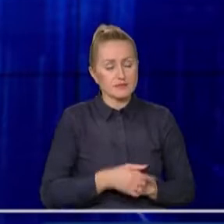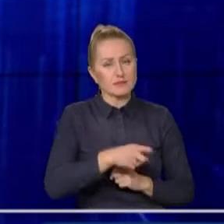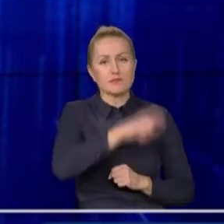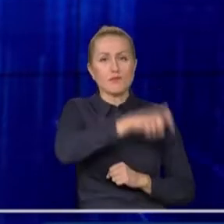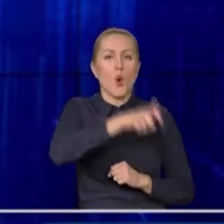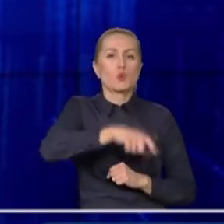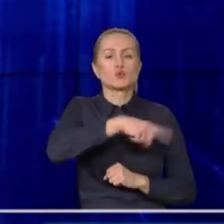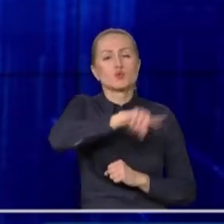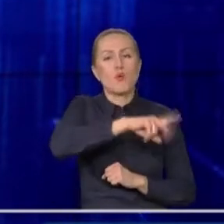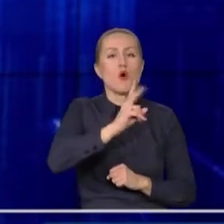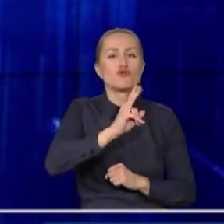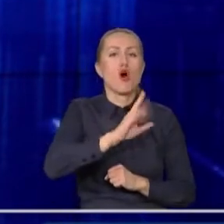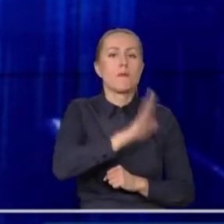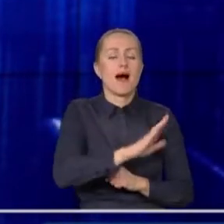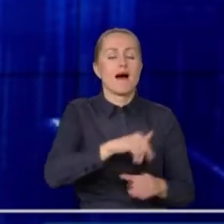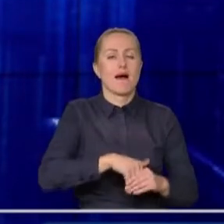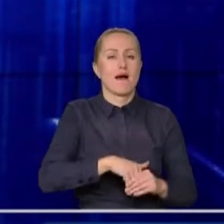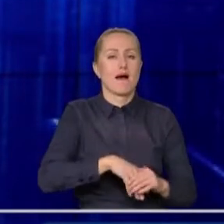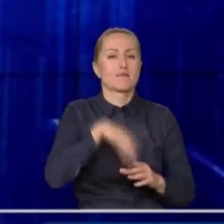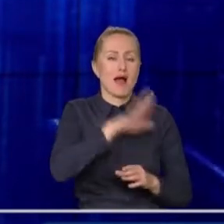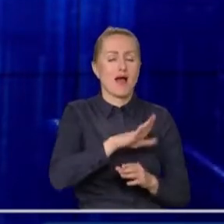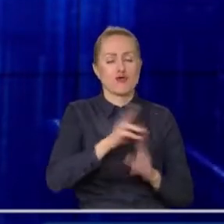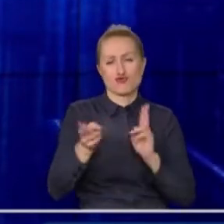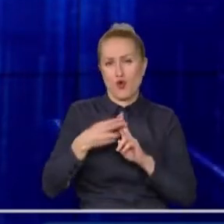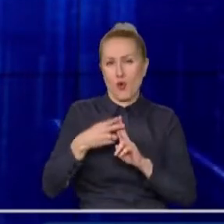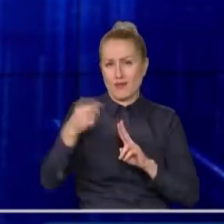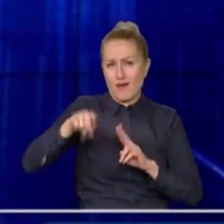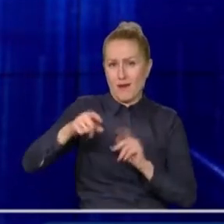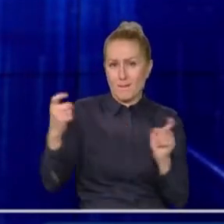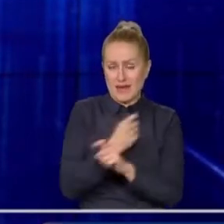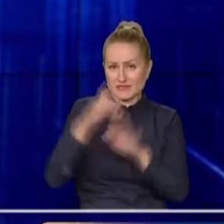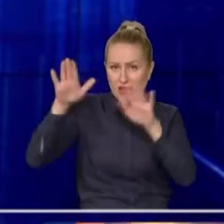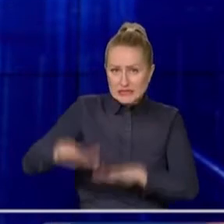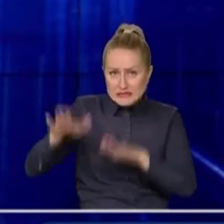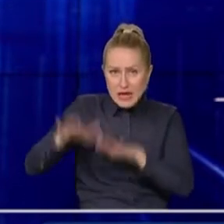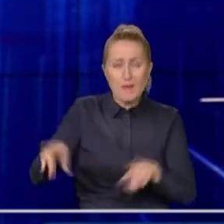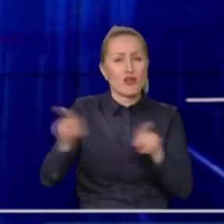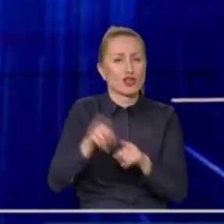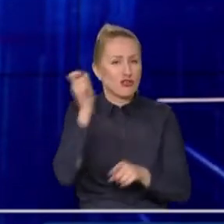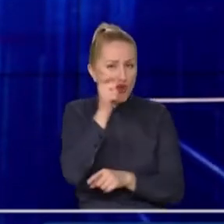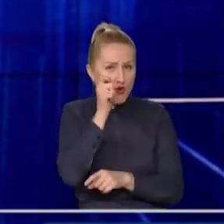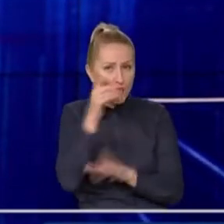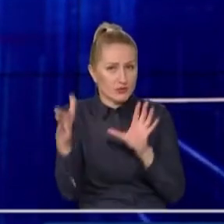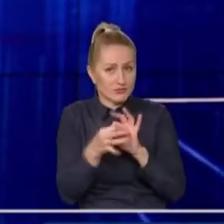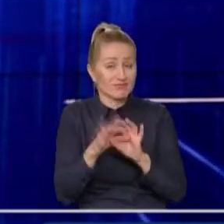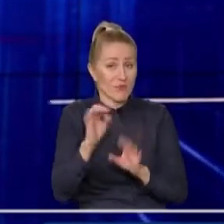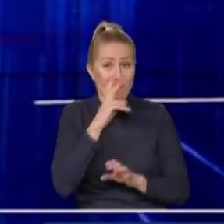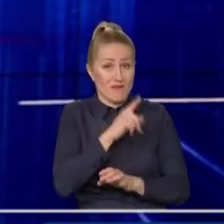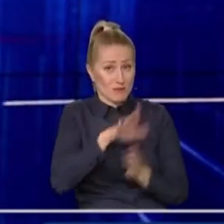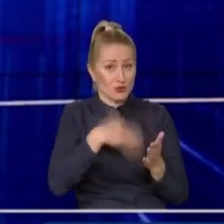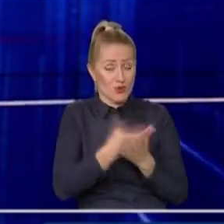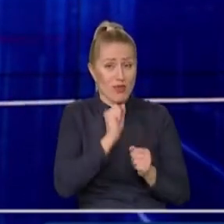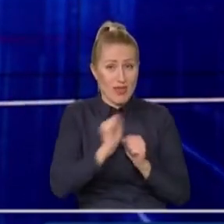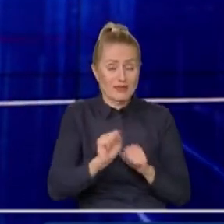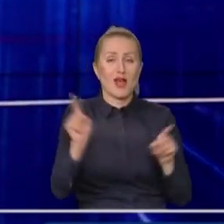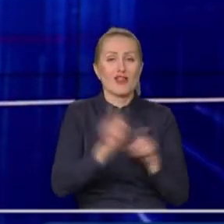które jak stwierdzono, mają powiązania z państwem islamskim i z konkretnymi terrorystami, bo taki przykład mamy.